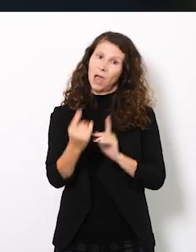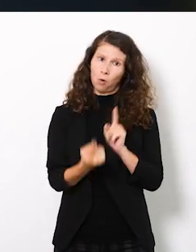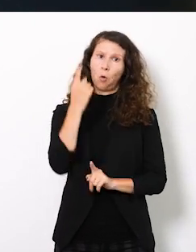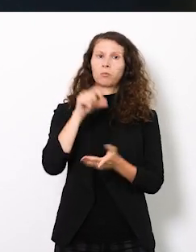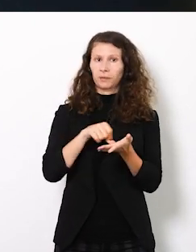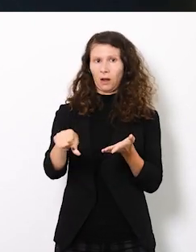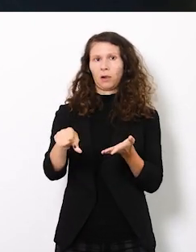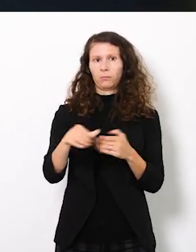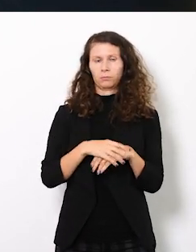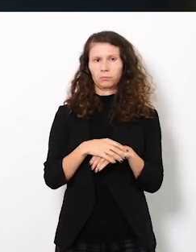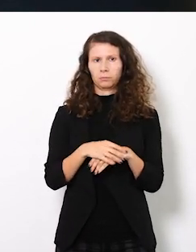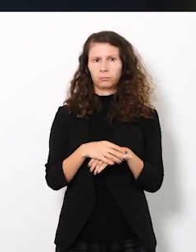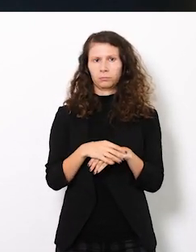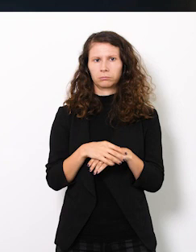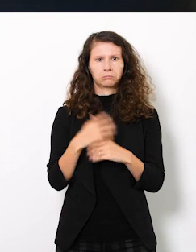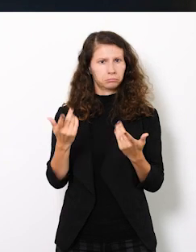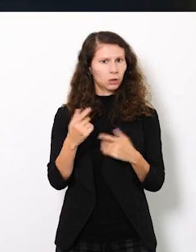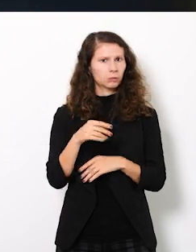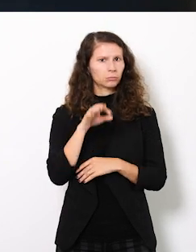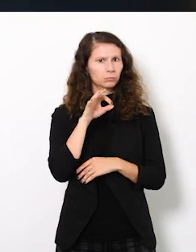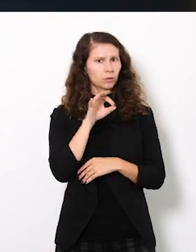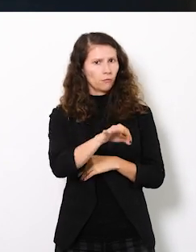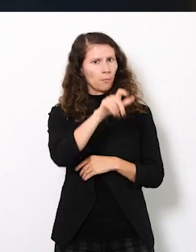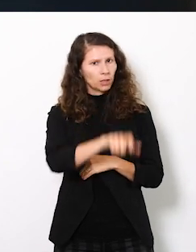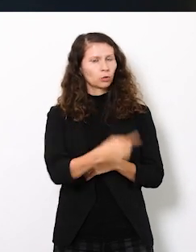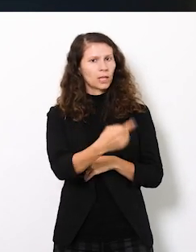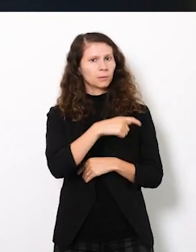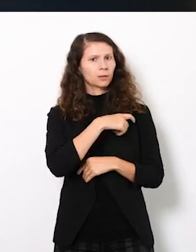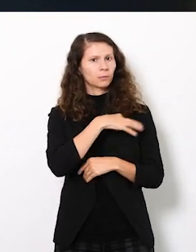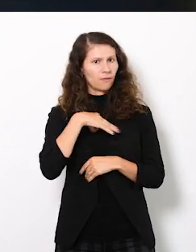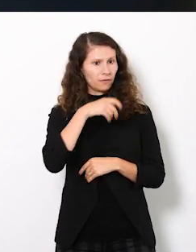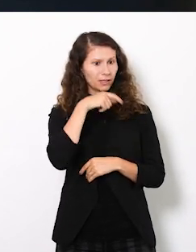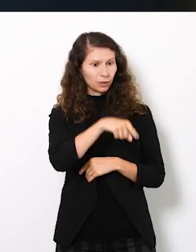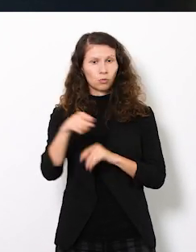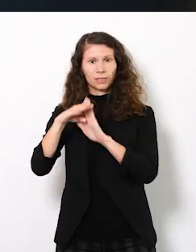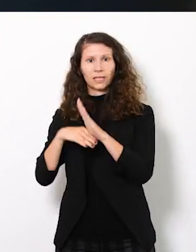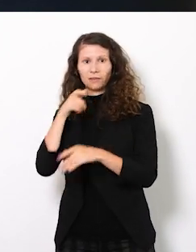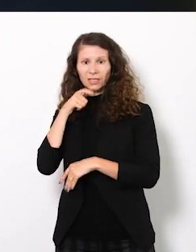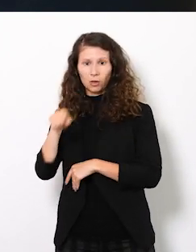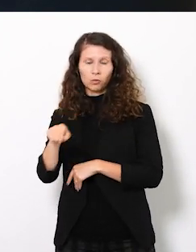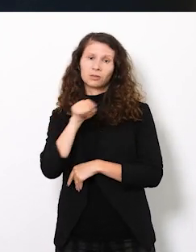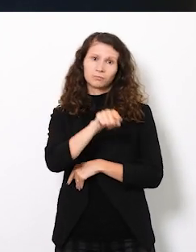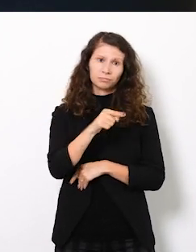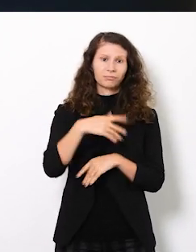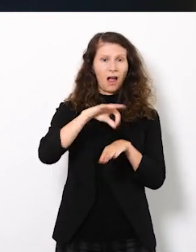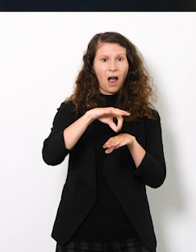bezahlt, die Leistungen für einen Privatversicherten werden höher bezahlt als für einen gesetzlich Versicherten.